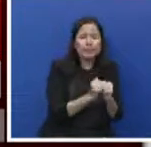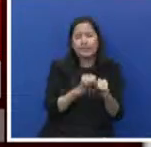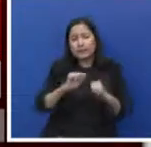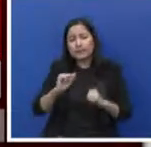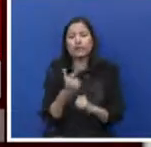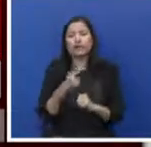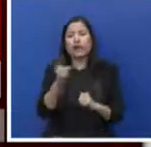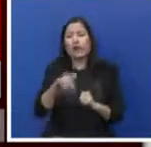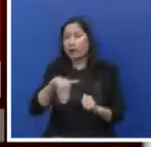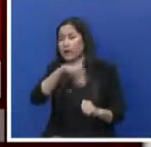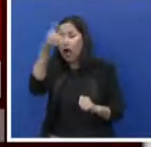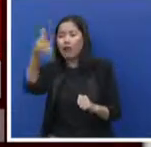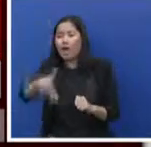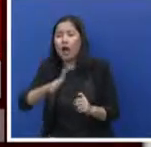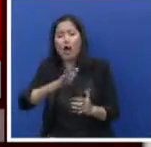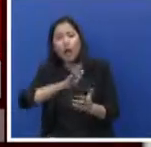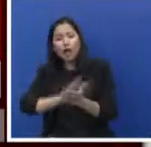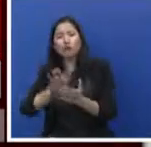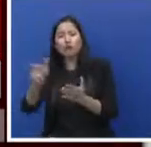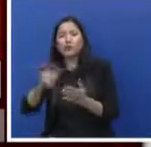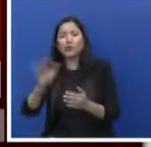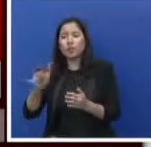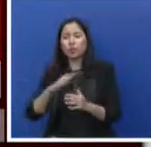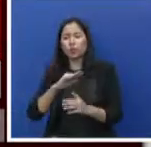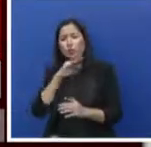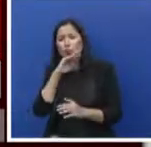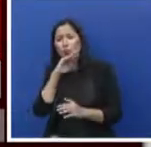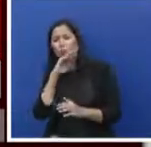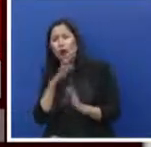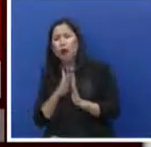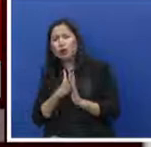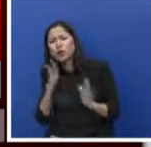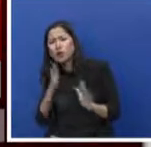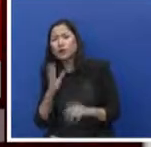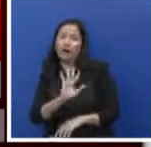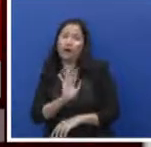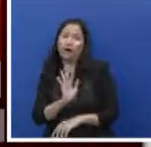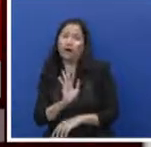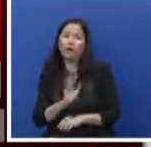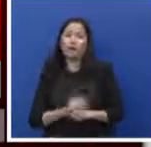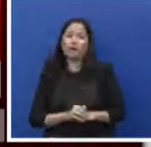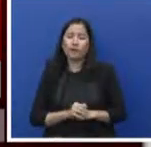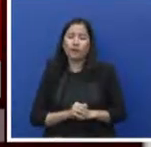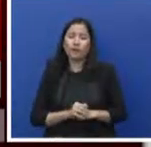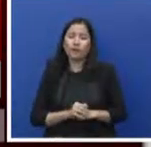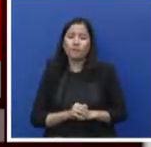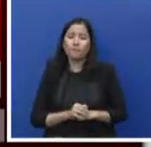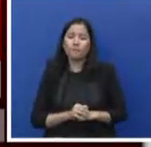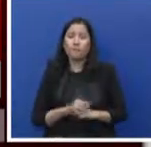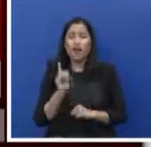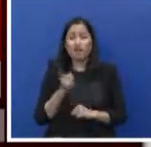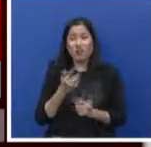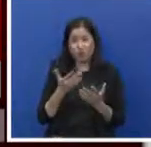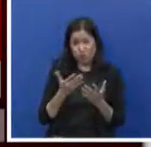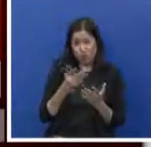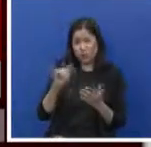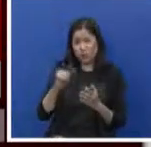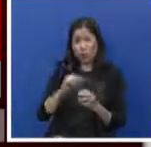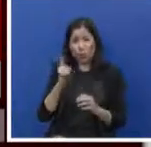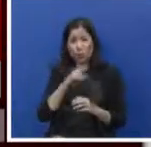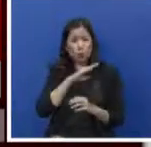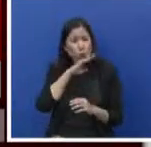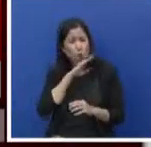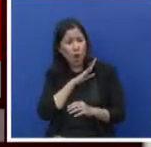sehingga ketika mereka datang, mereka tidak berlama-lama, tidak harus antri berlama-lama, yang tentunya ada kemungkinan akan ada exposure